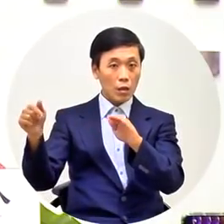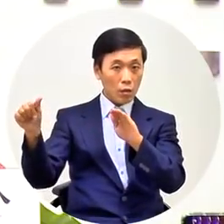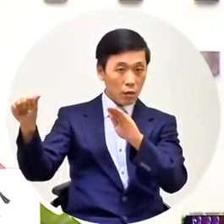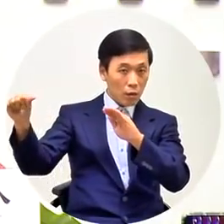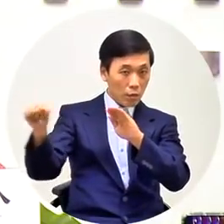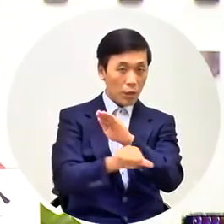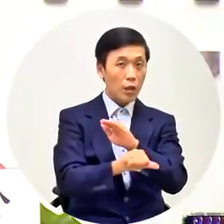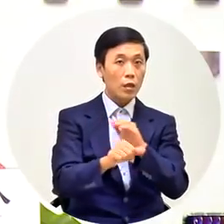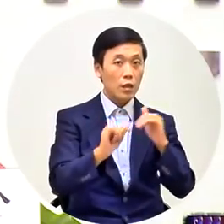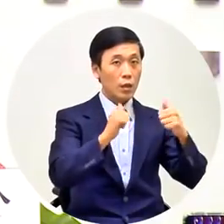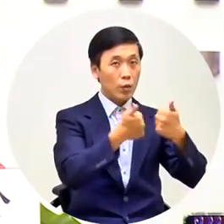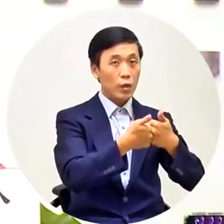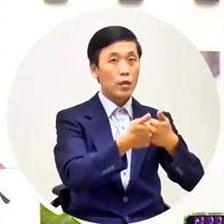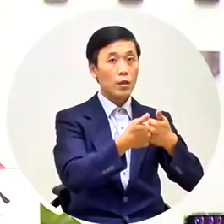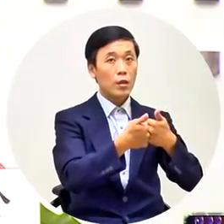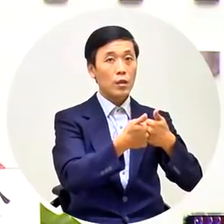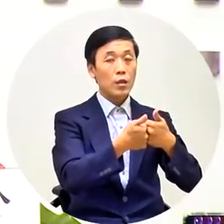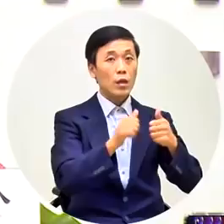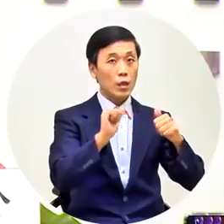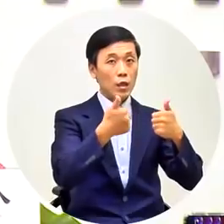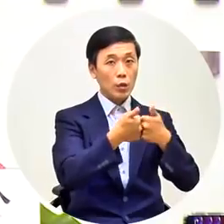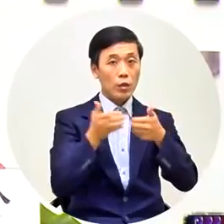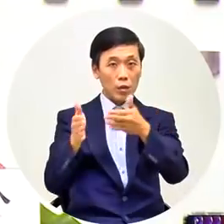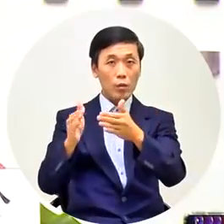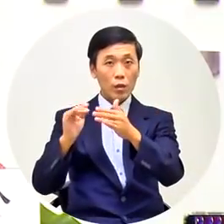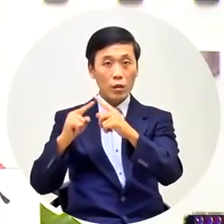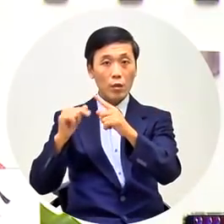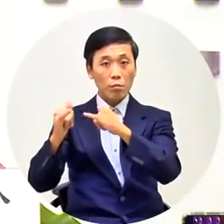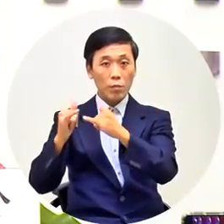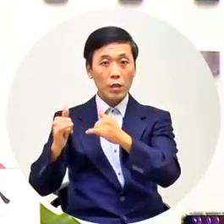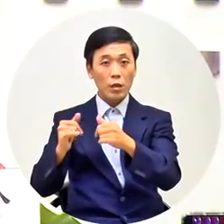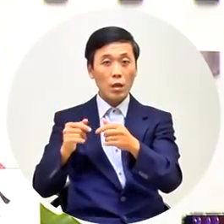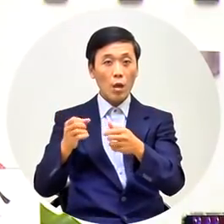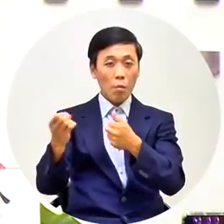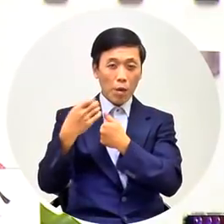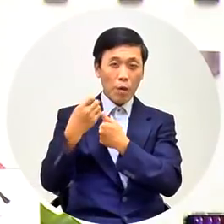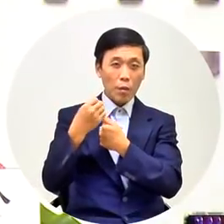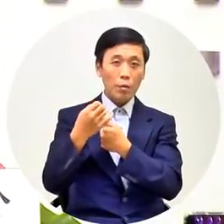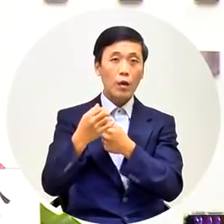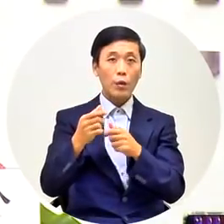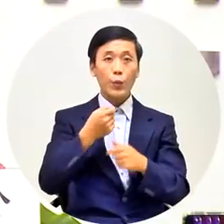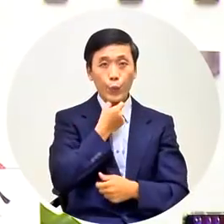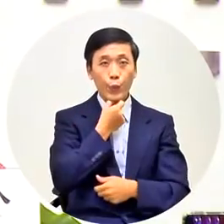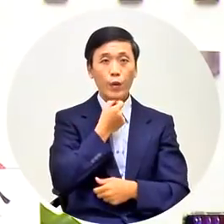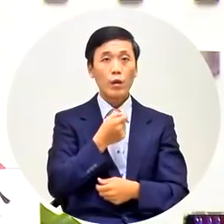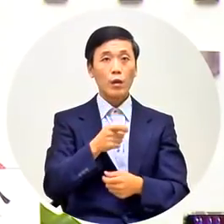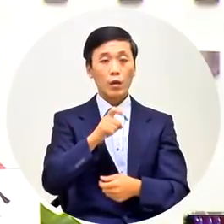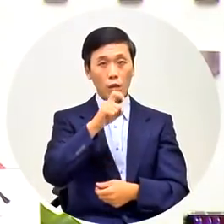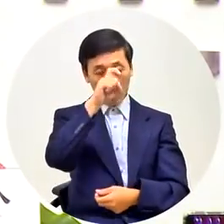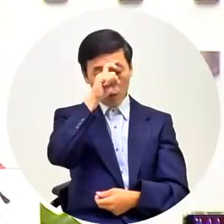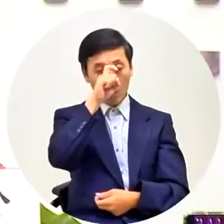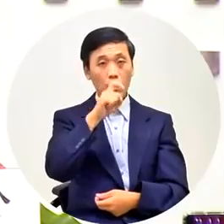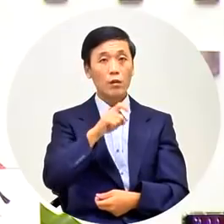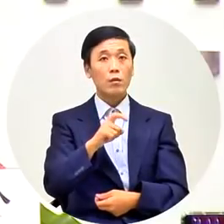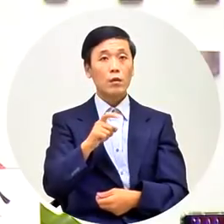接受全体人民的真情，啊，伫遮简单几句吼，啊，希望讲啊，咱新的政府